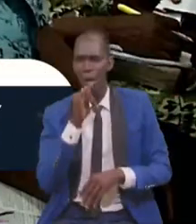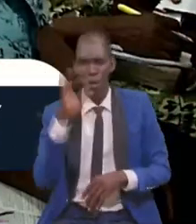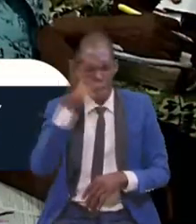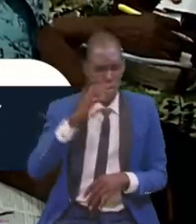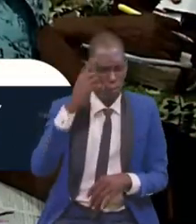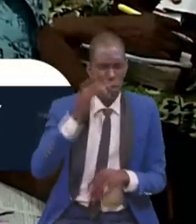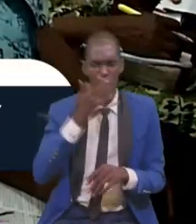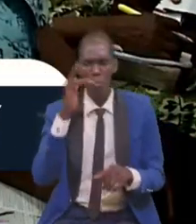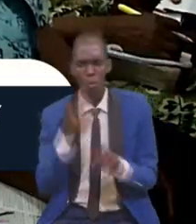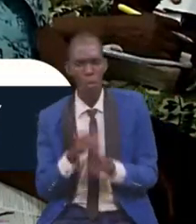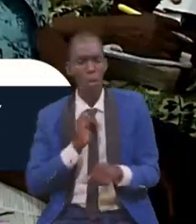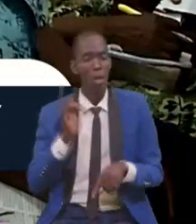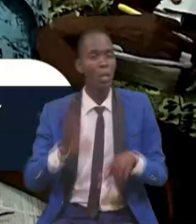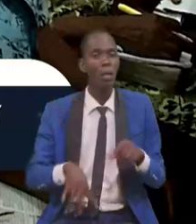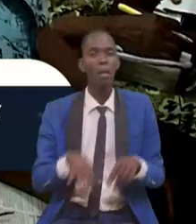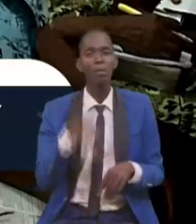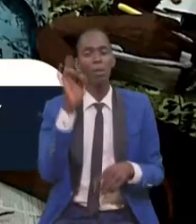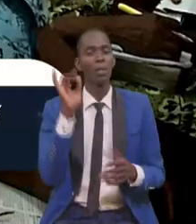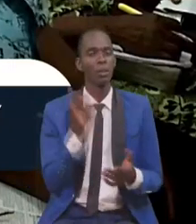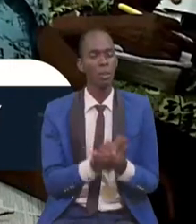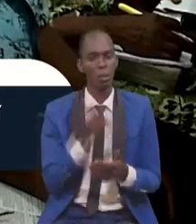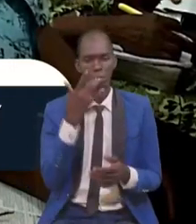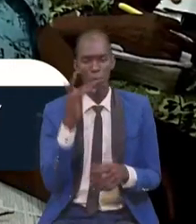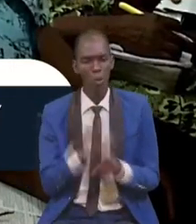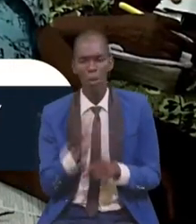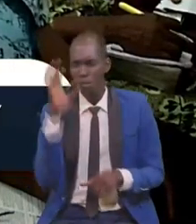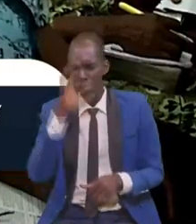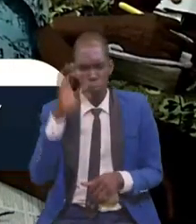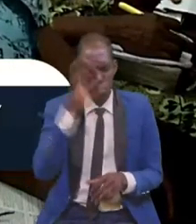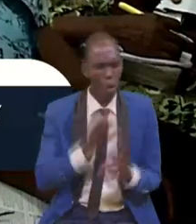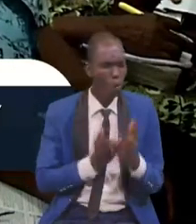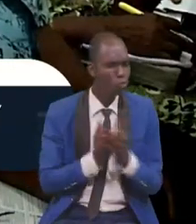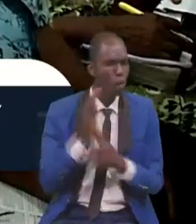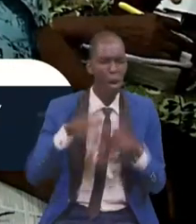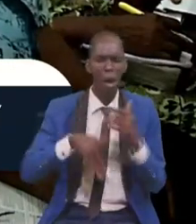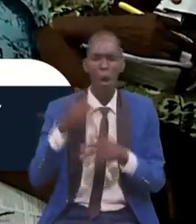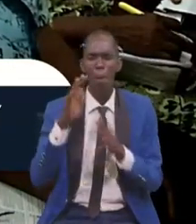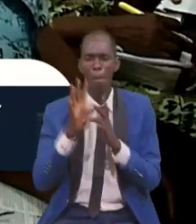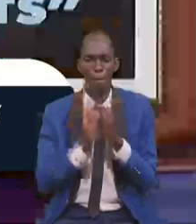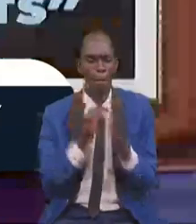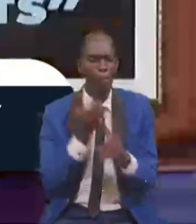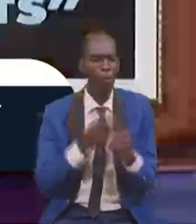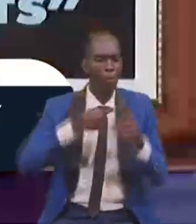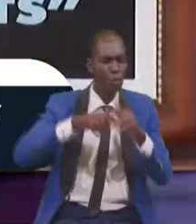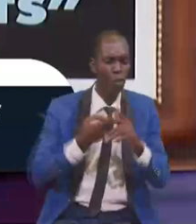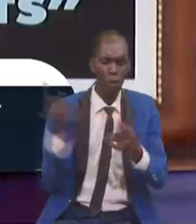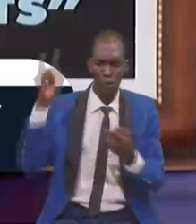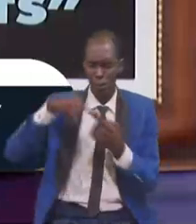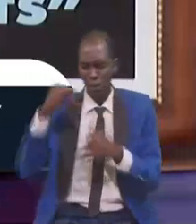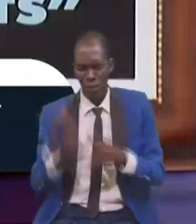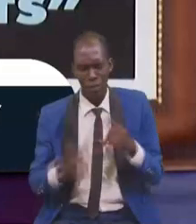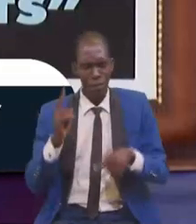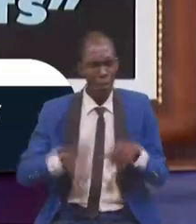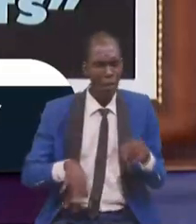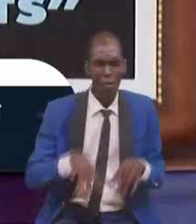promesse et je ne peux pas en trouver. Et tu as fouillé toute la Bible. Tu ne peux même pas